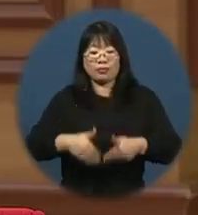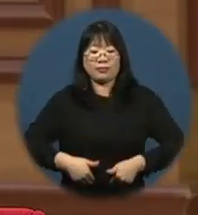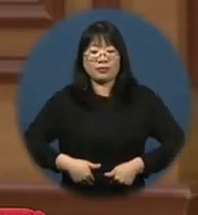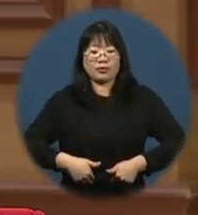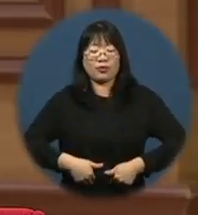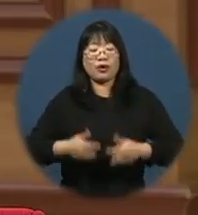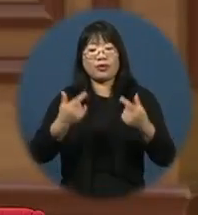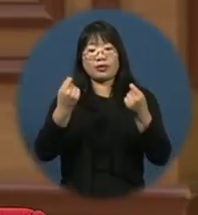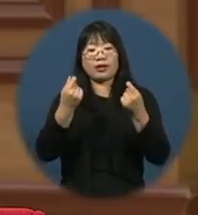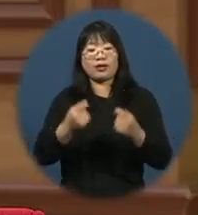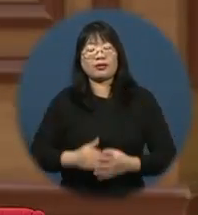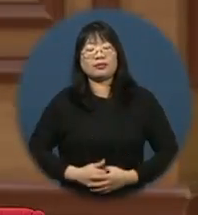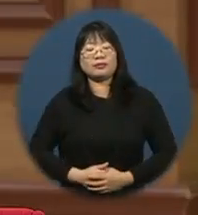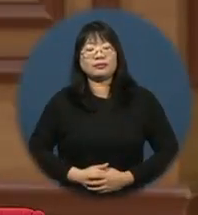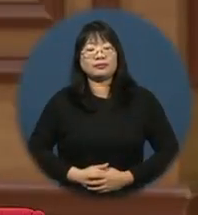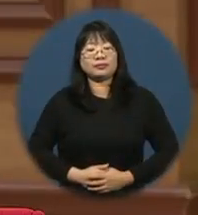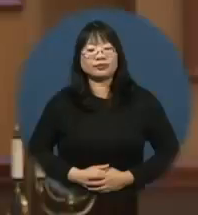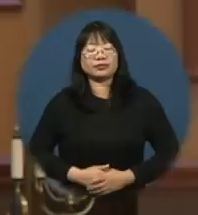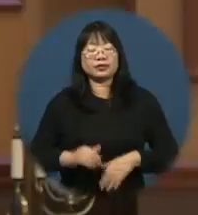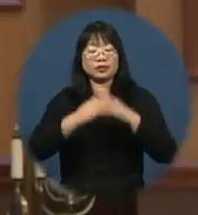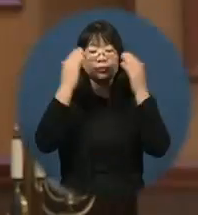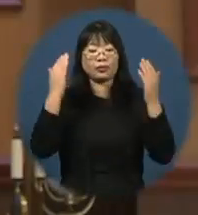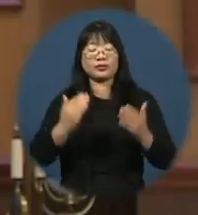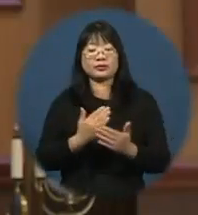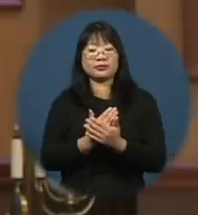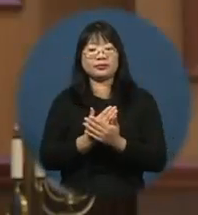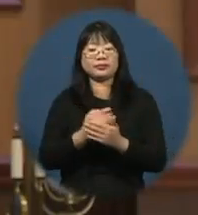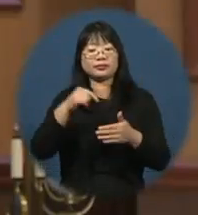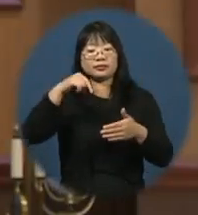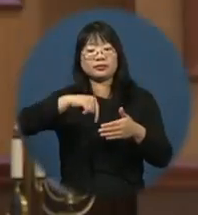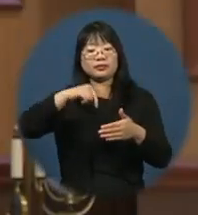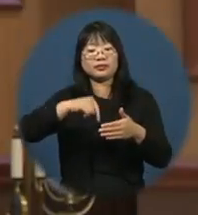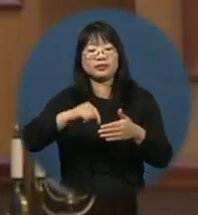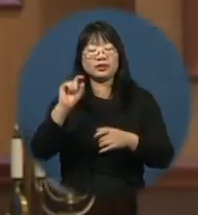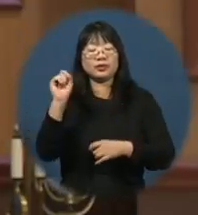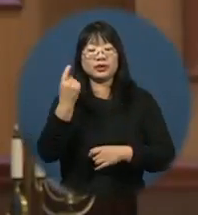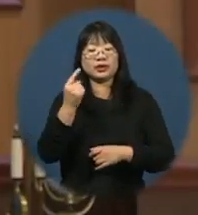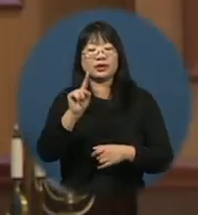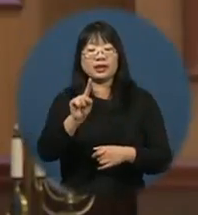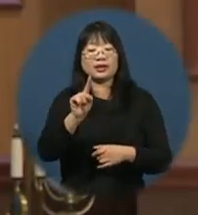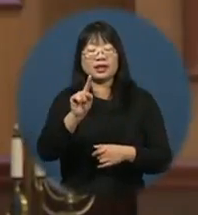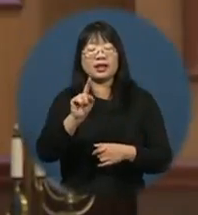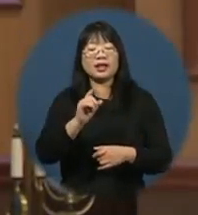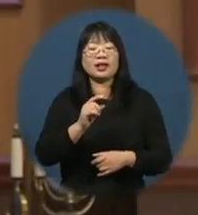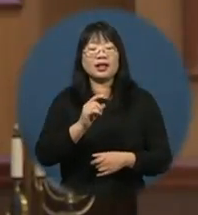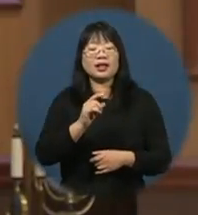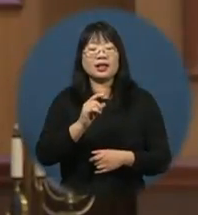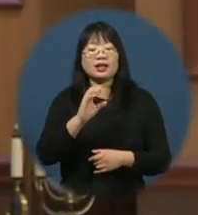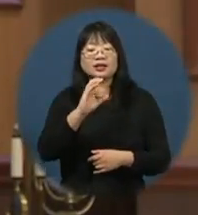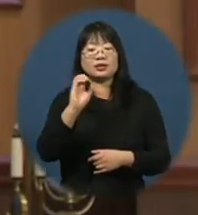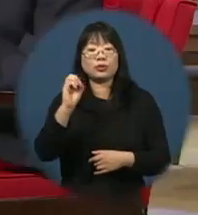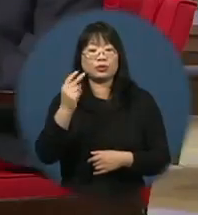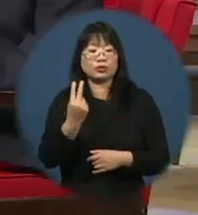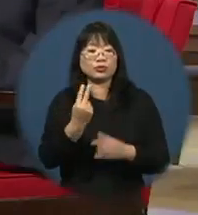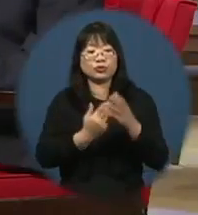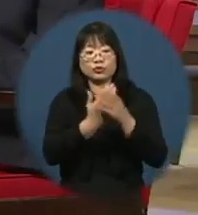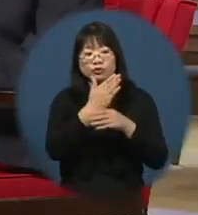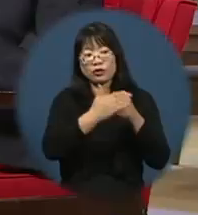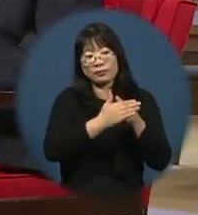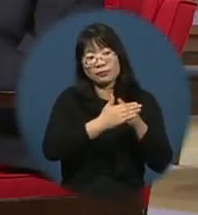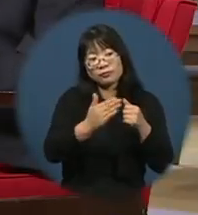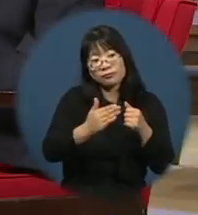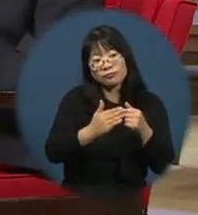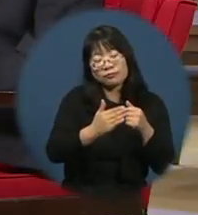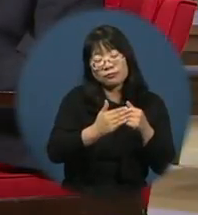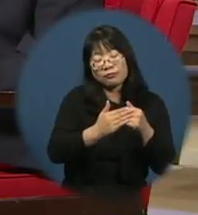않을까 이렇게 생각을 하고 있습니다. 이 모든 것의 원인은 딱 하나 이산화탄소입니까?